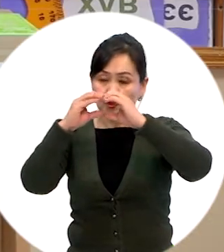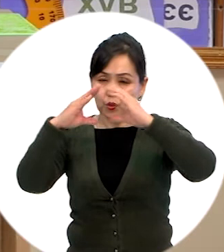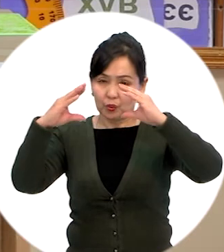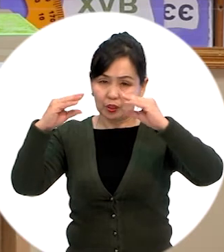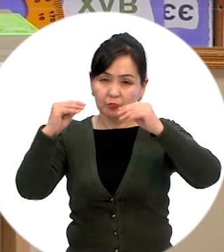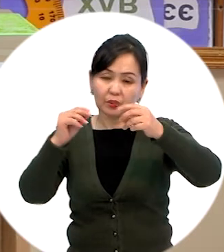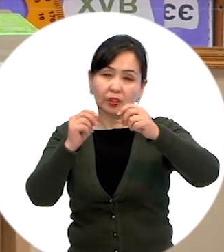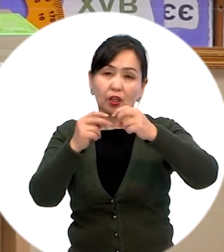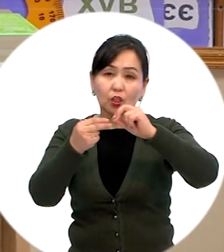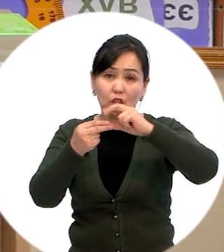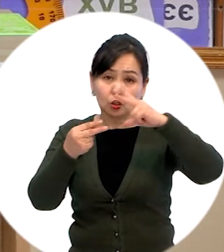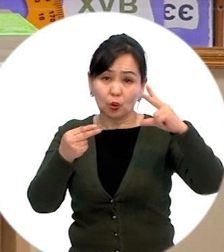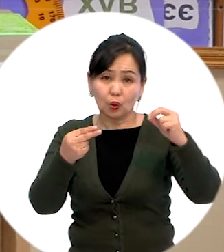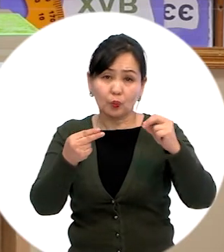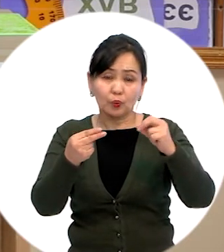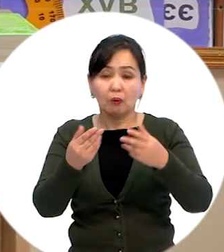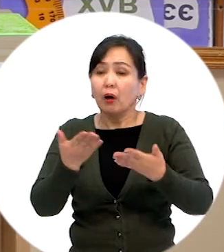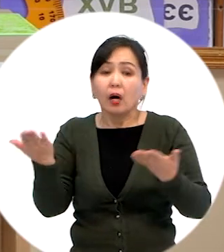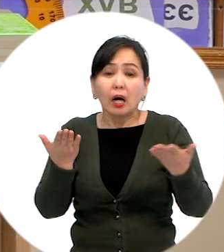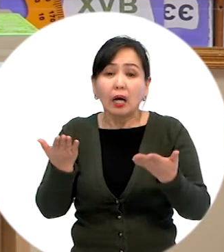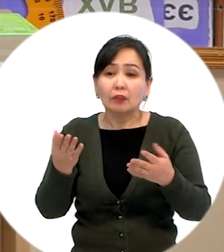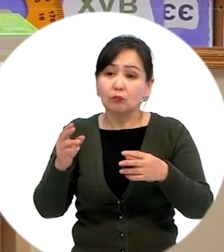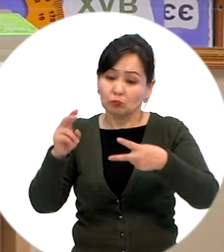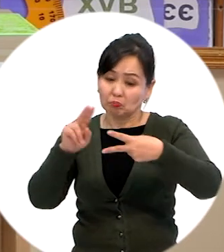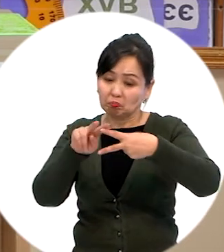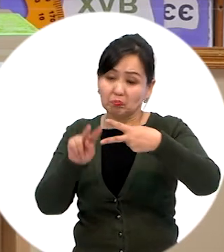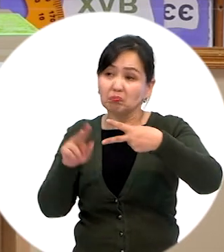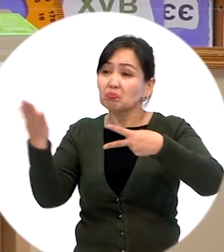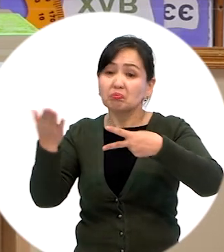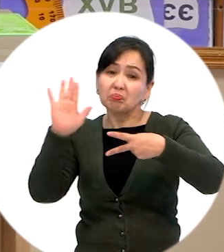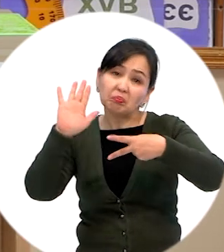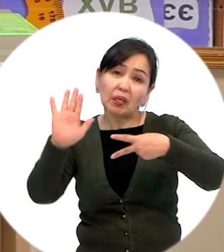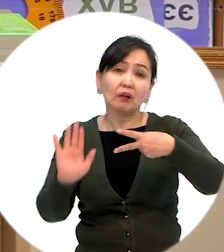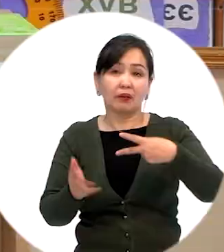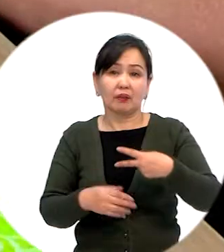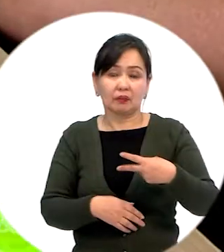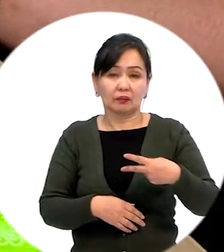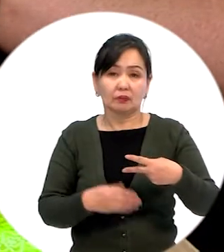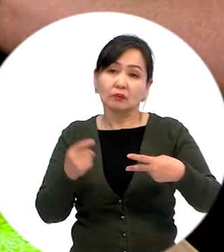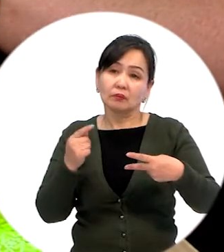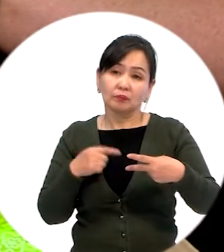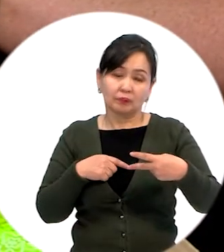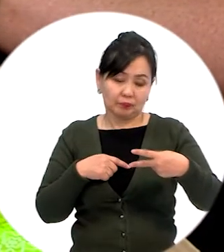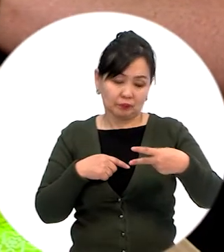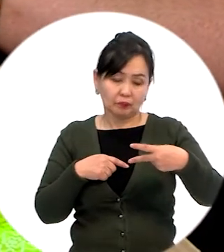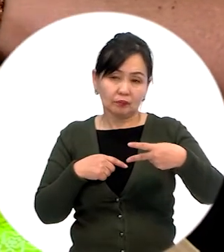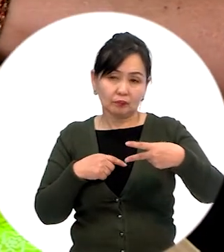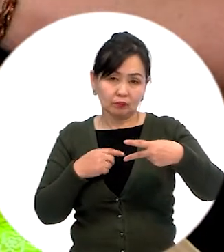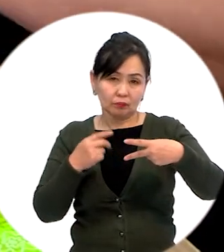бүгдээрээ зөвхөн хэлбэртэй луун маань аль нүдэнд очих болоо? За заагаараа